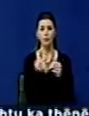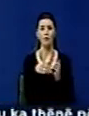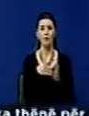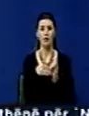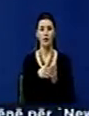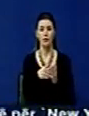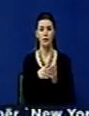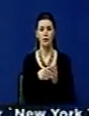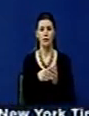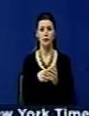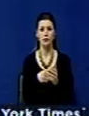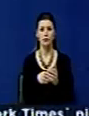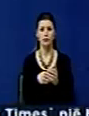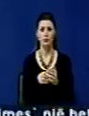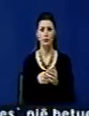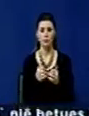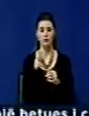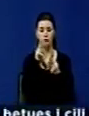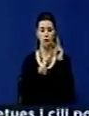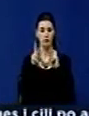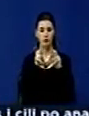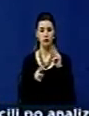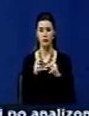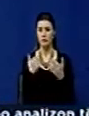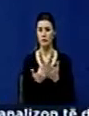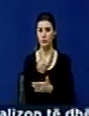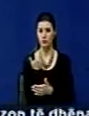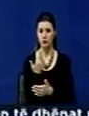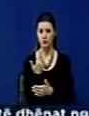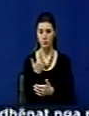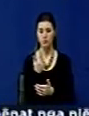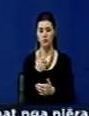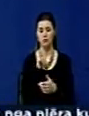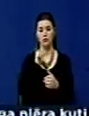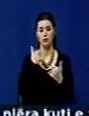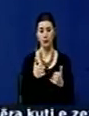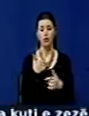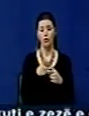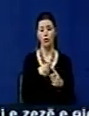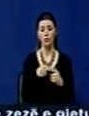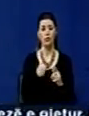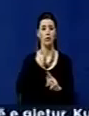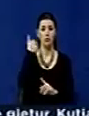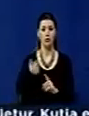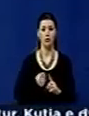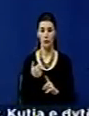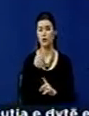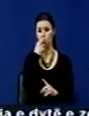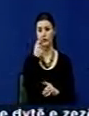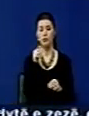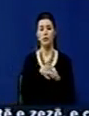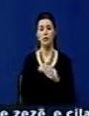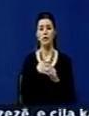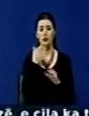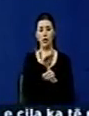duke shiqur këtë trend, dhe ose në rishikim ose në vitin e ardhshëm, varësisht se sa mjete mund të kursejmë, do të bëjmë